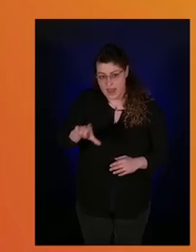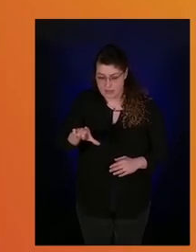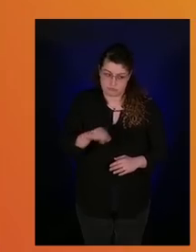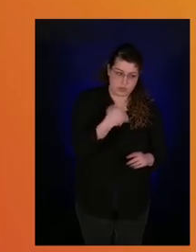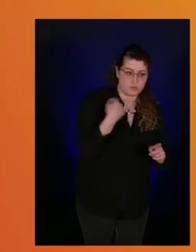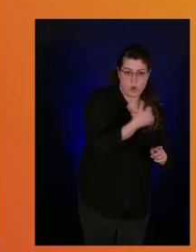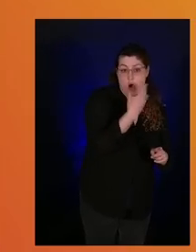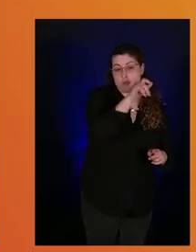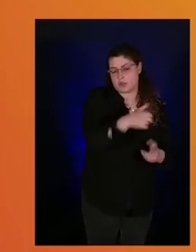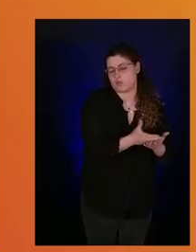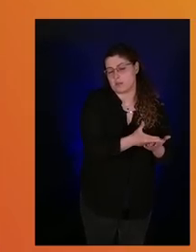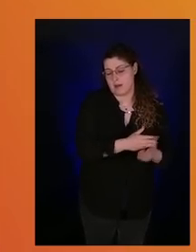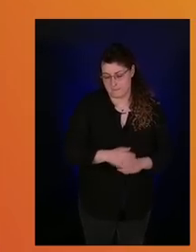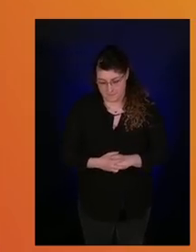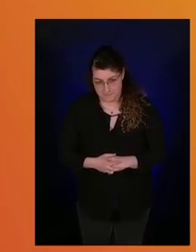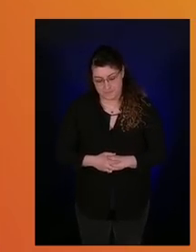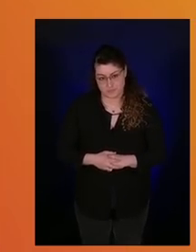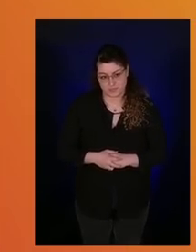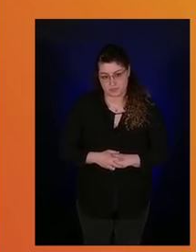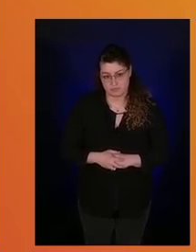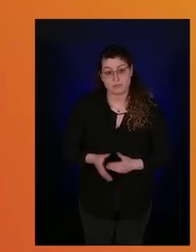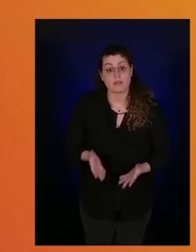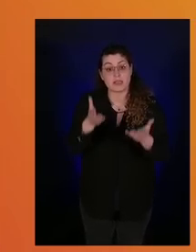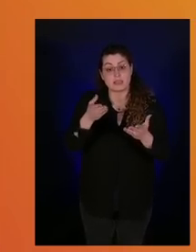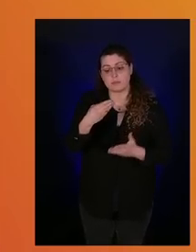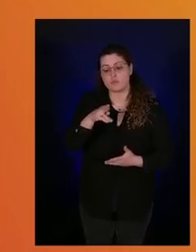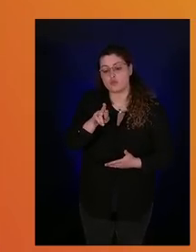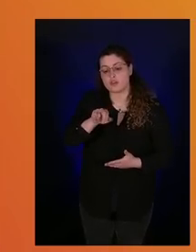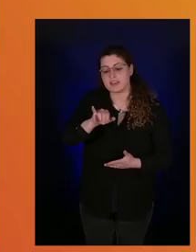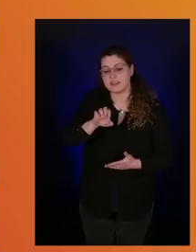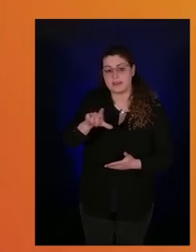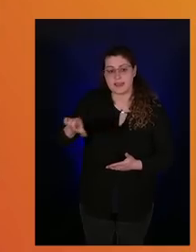1, Briffaut Cyril. Vas-y, Muriel.